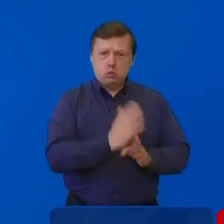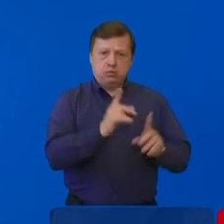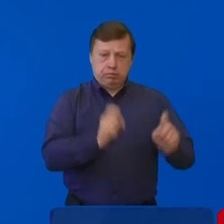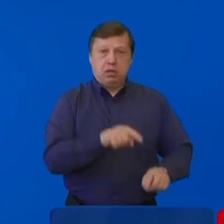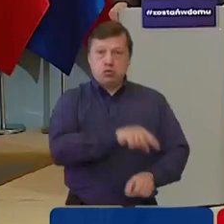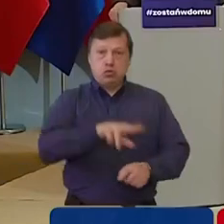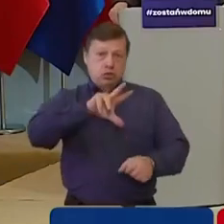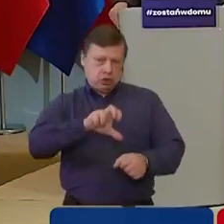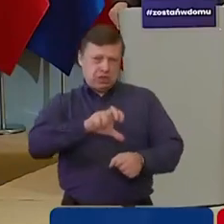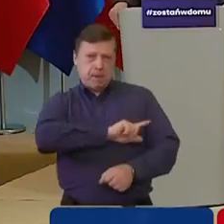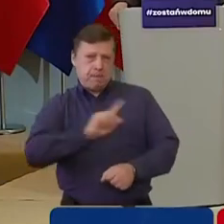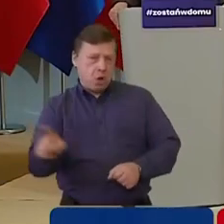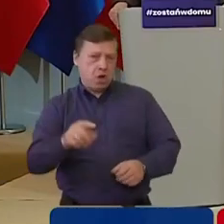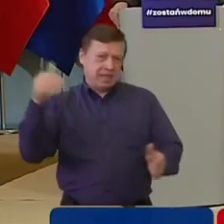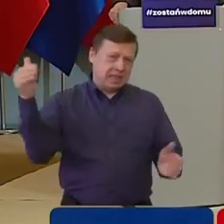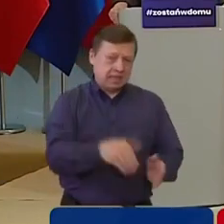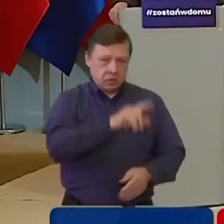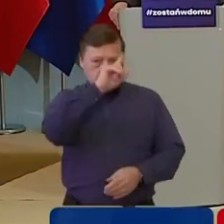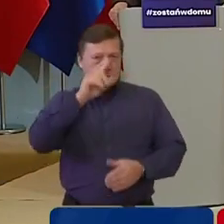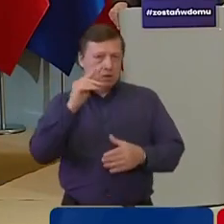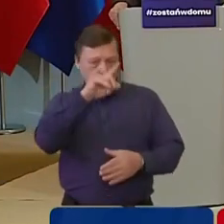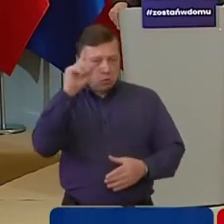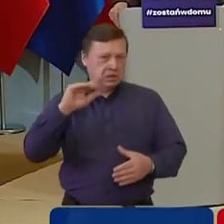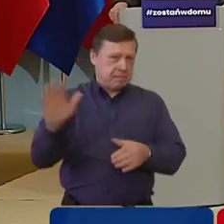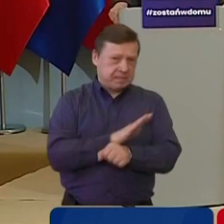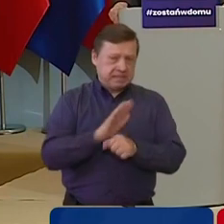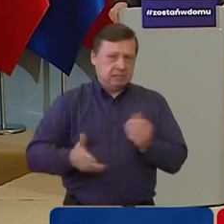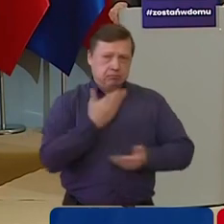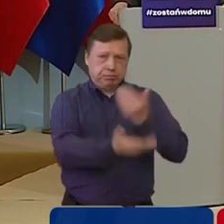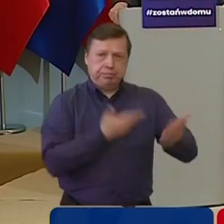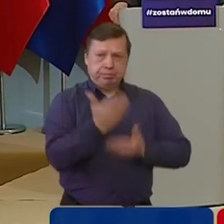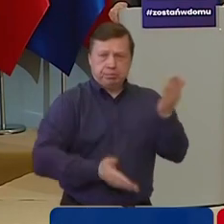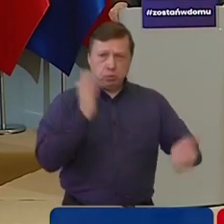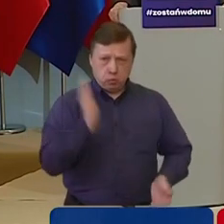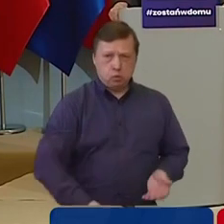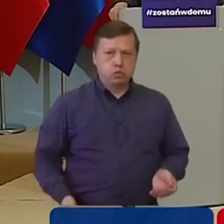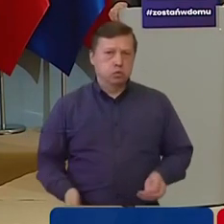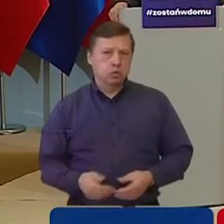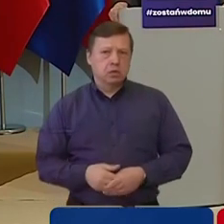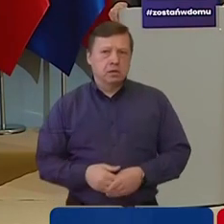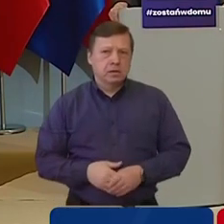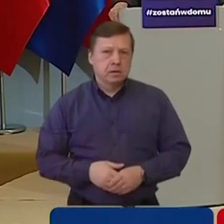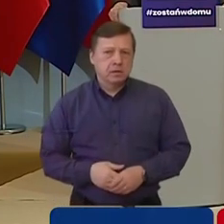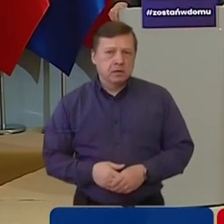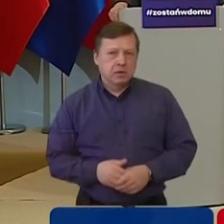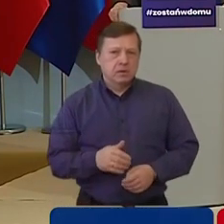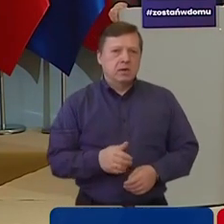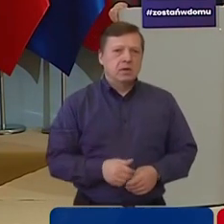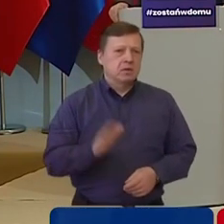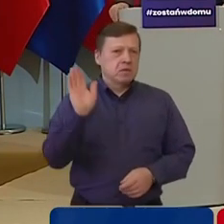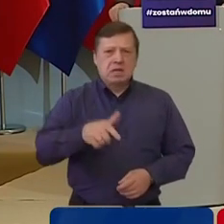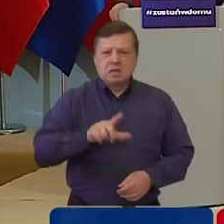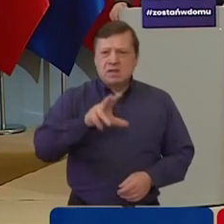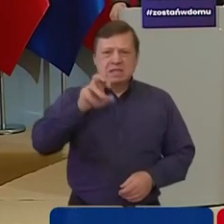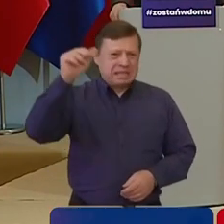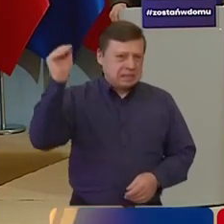się 300 kilkudziesięciu tysięcy przedsiębiorców. Tysiące, dziesiątki tysięcy, ba setki